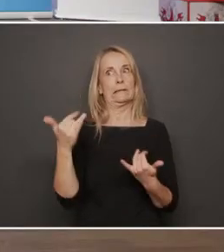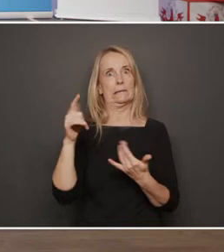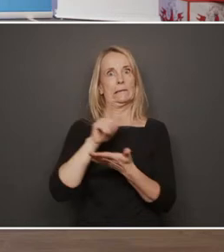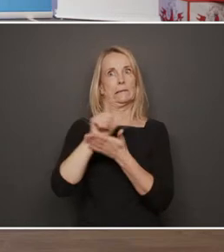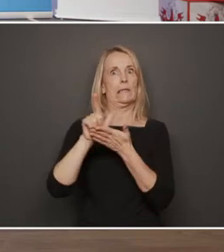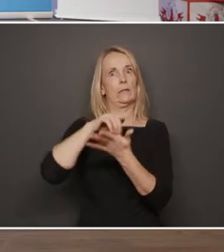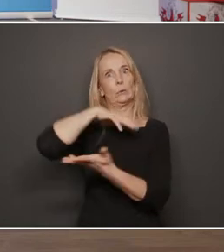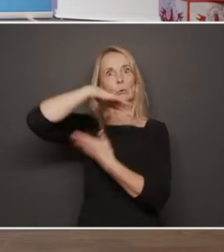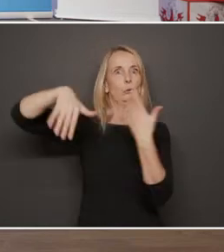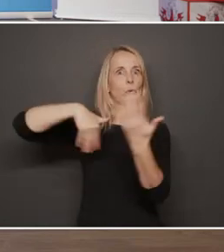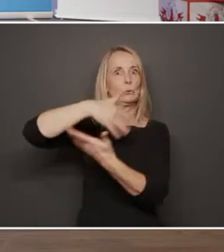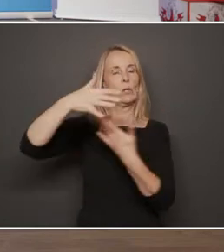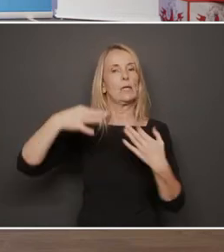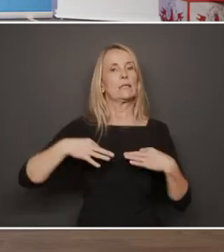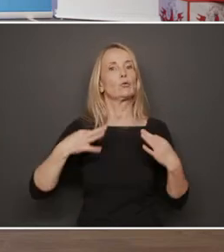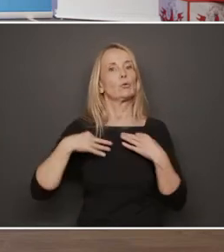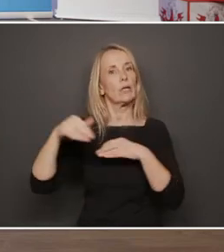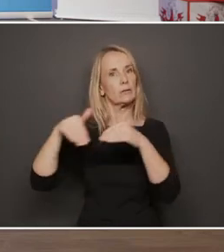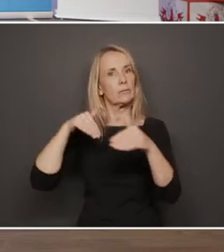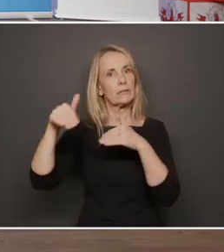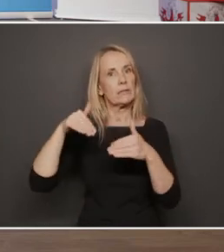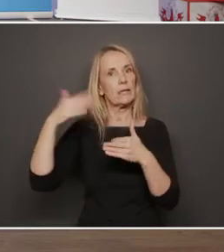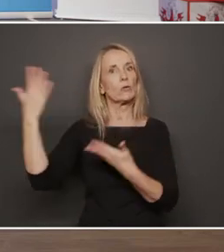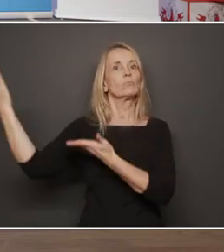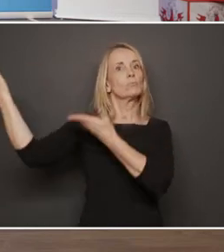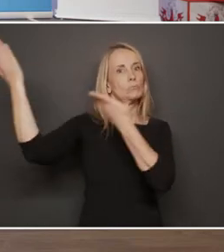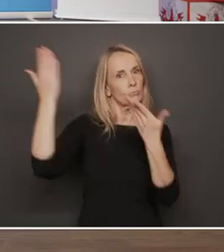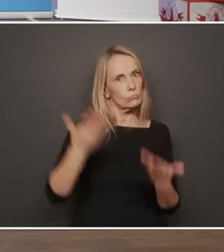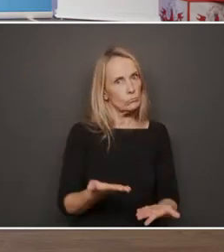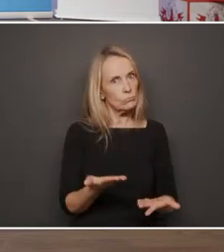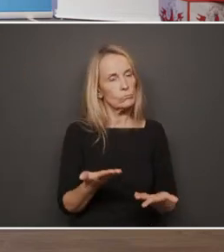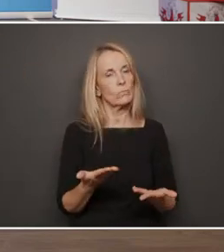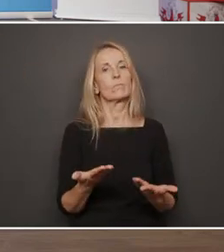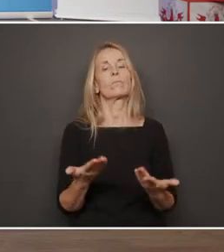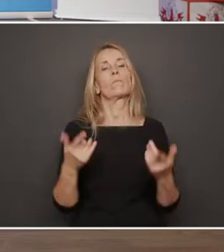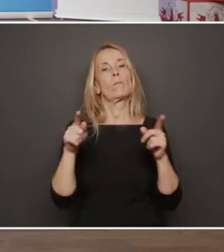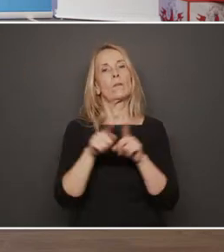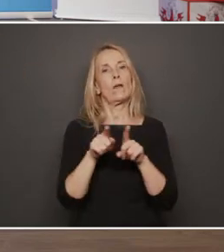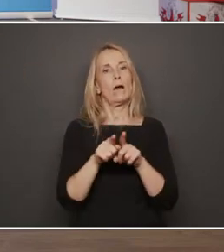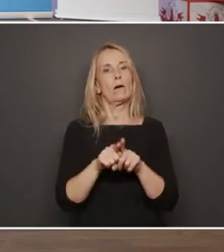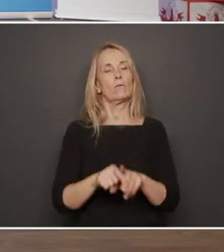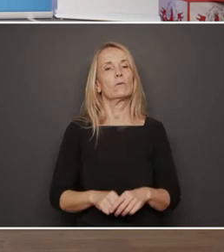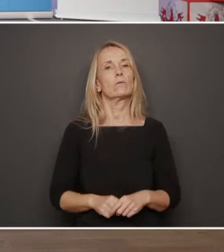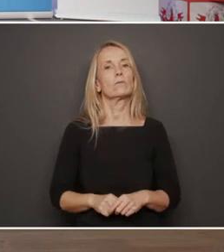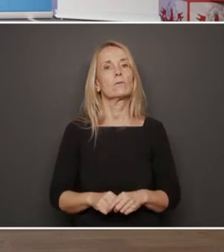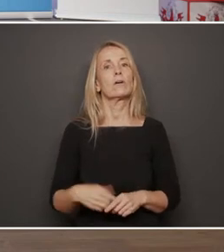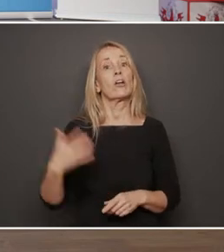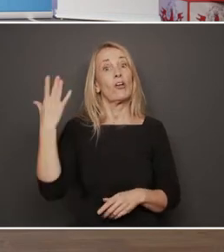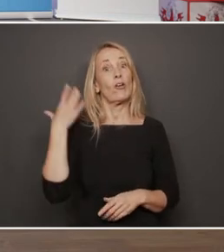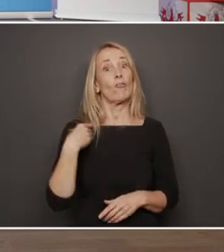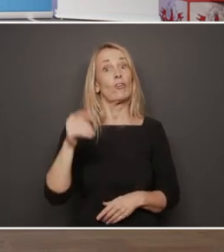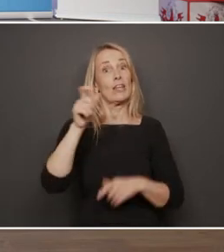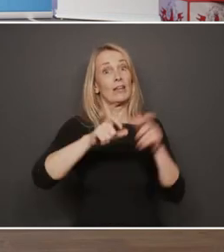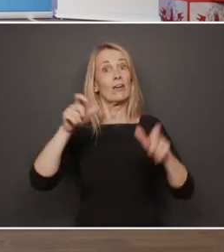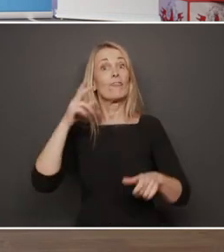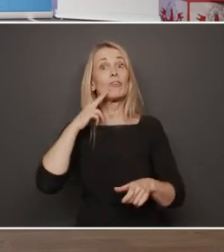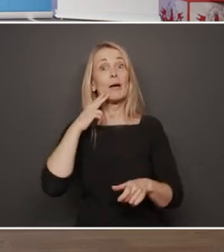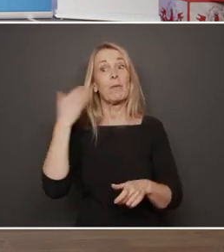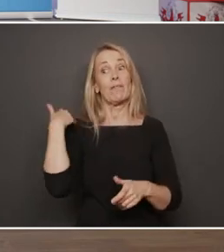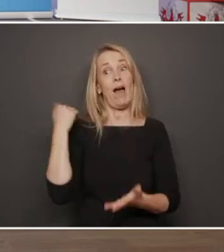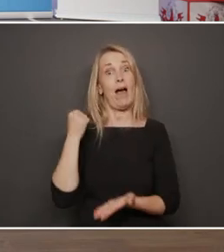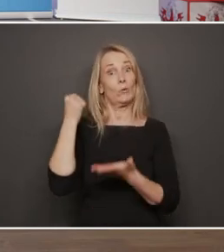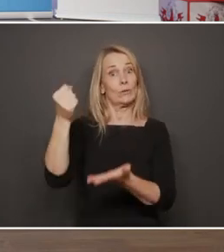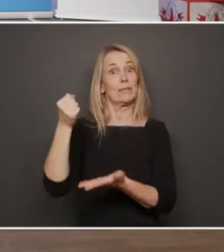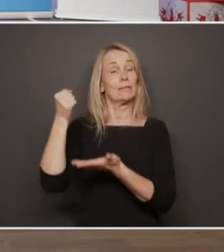im Gesundheitsministerium zukommen lässt. Wir werden die wieder ausgezeichneten Unternehmen